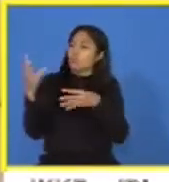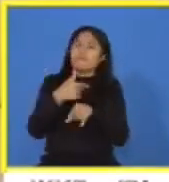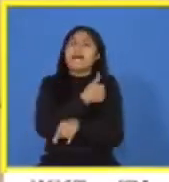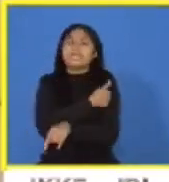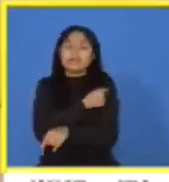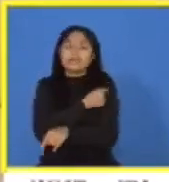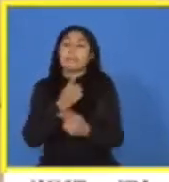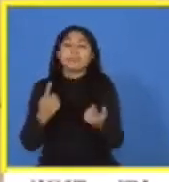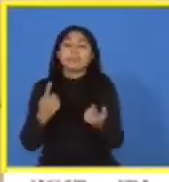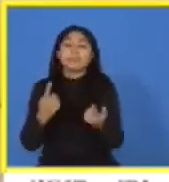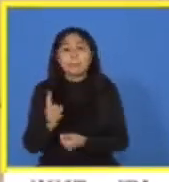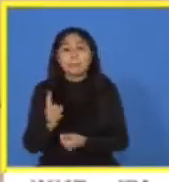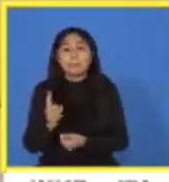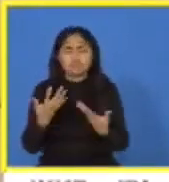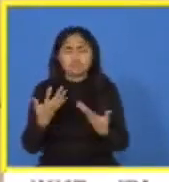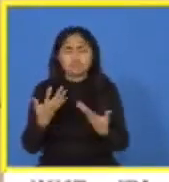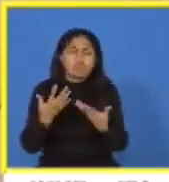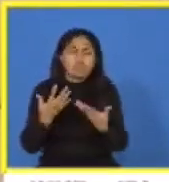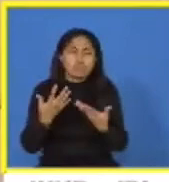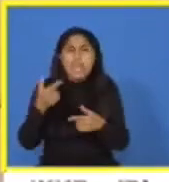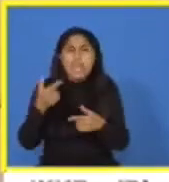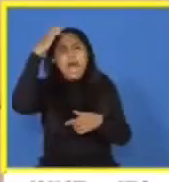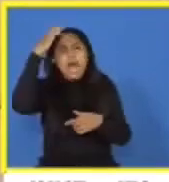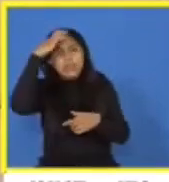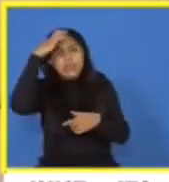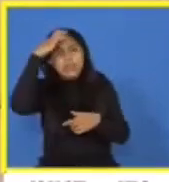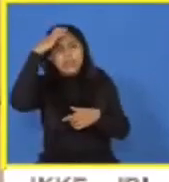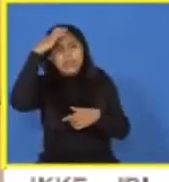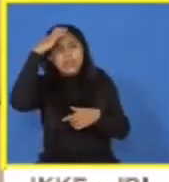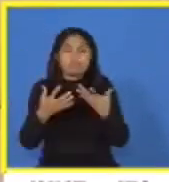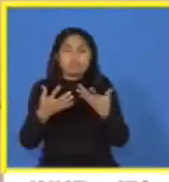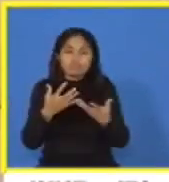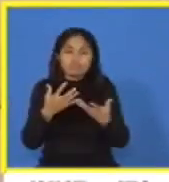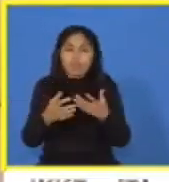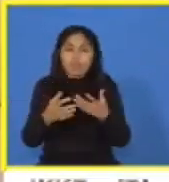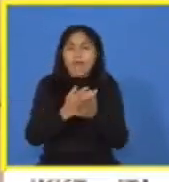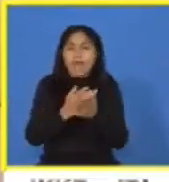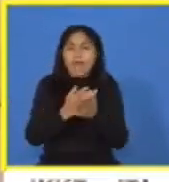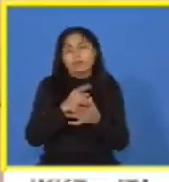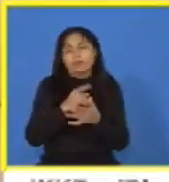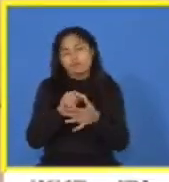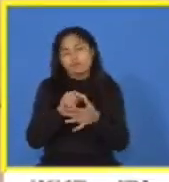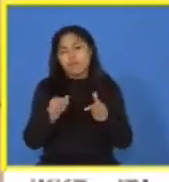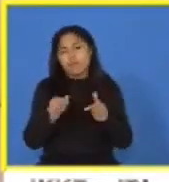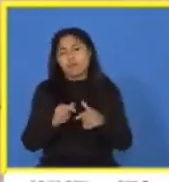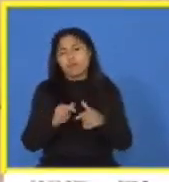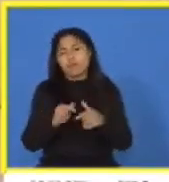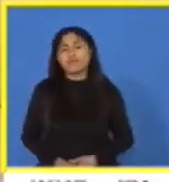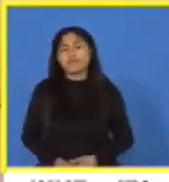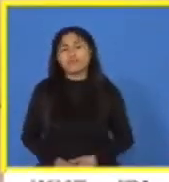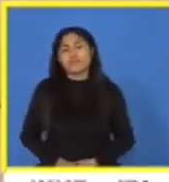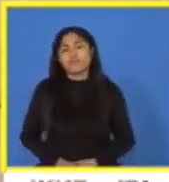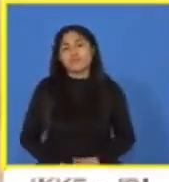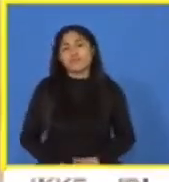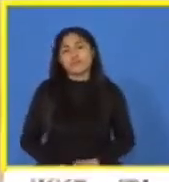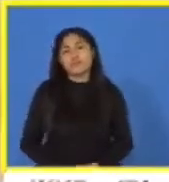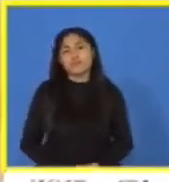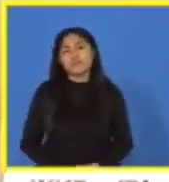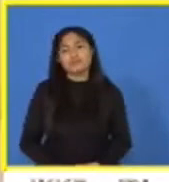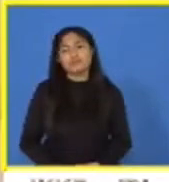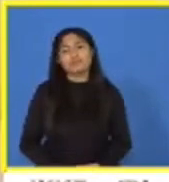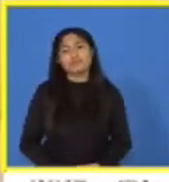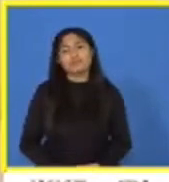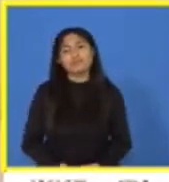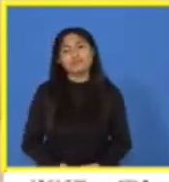sakit, sehingga terjadi kasusnya atau datanya seperti ini. Jadi